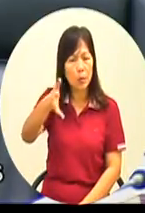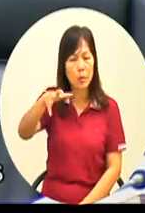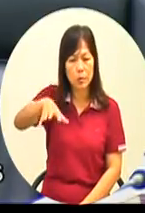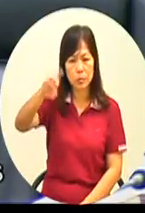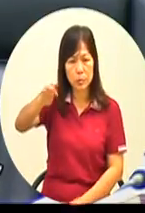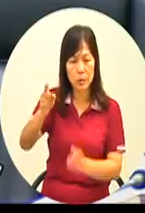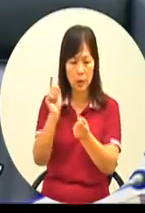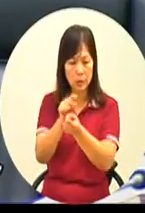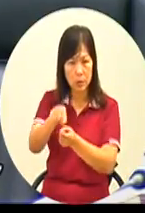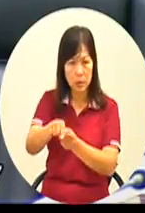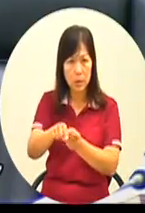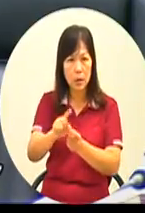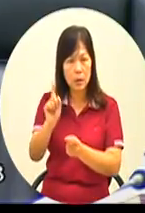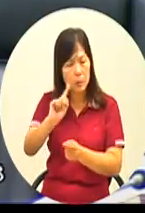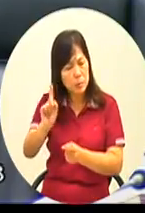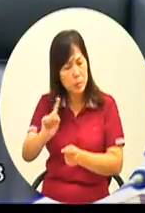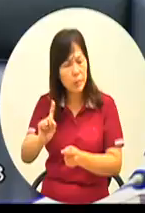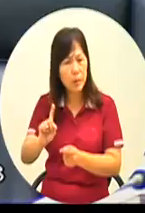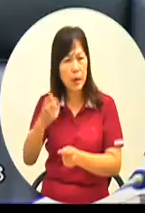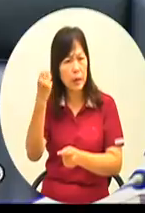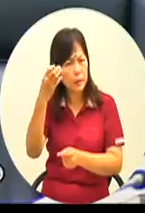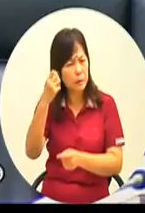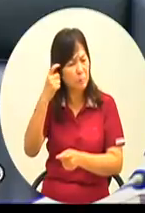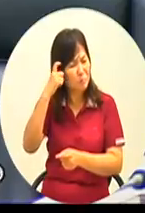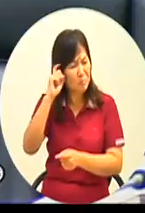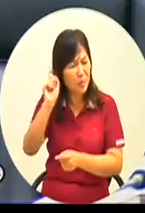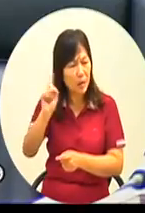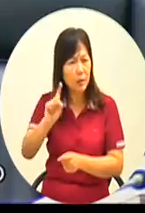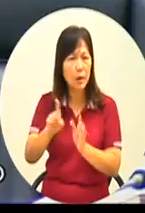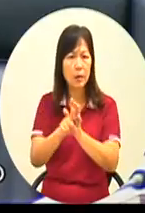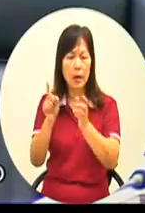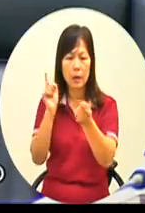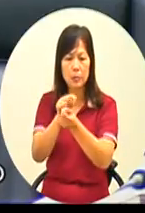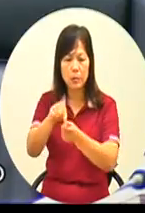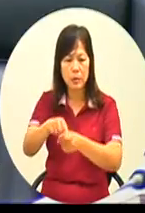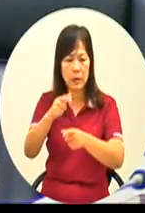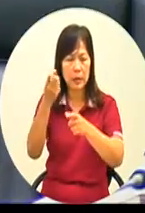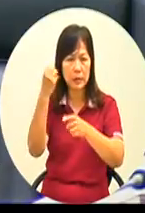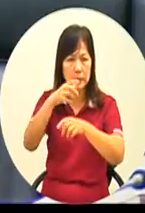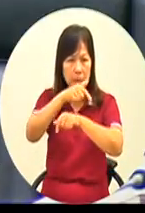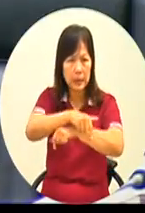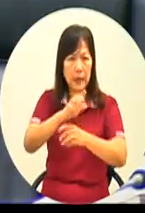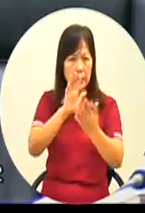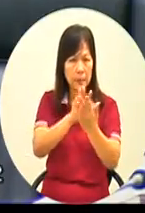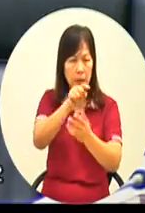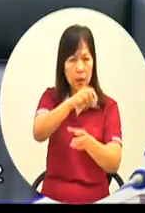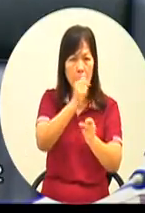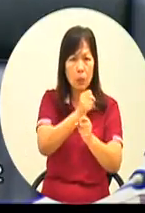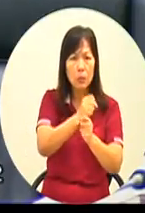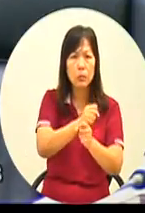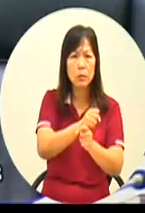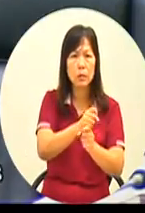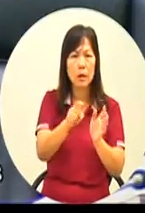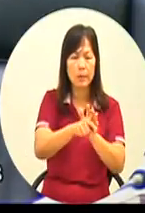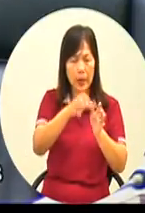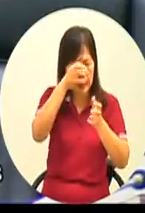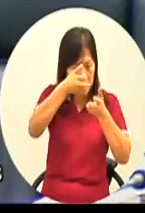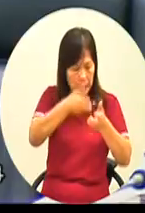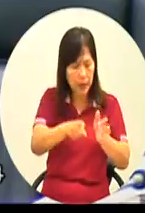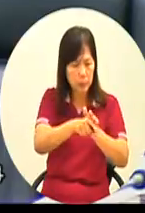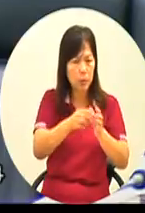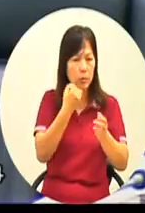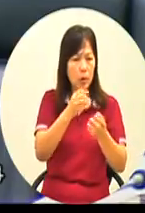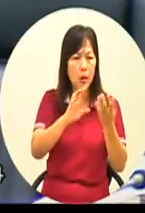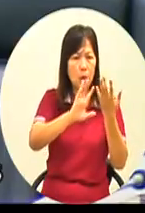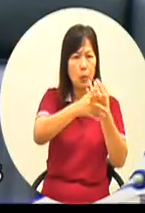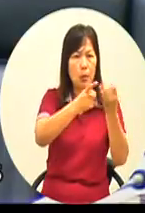分你有些什么样新的构想，针对我们新南向政策，我们将来怎么样去重视我们的新住民以